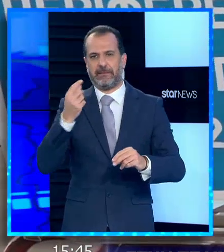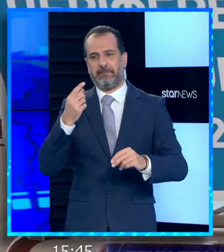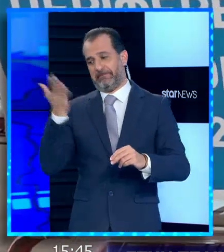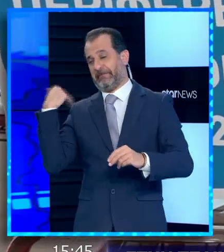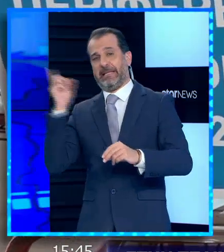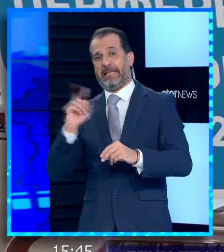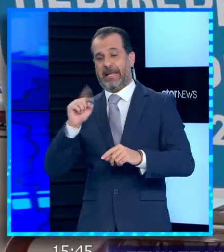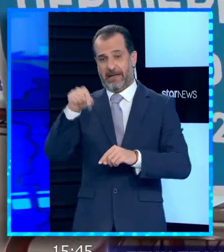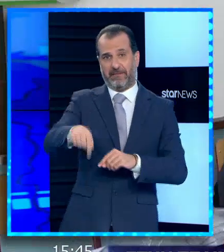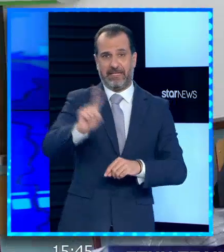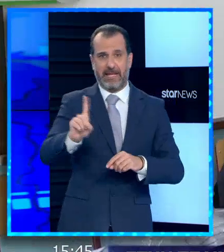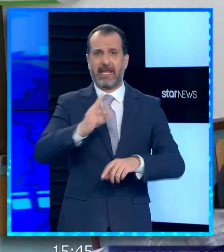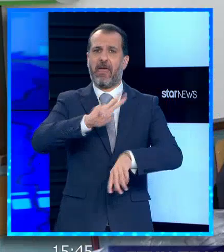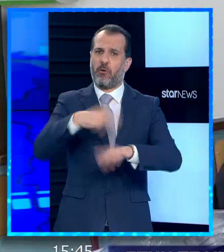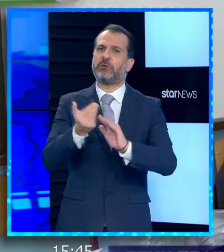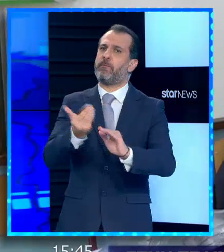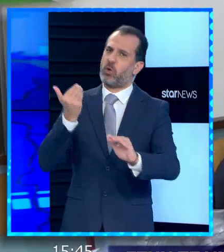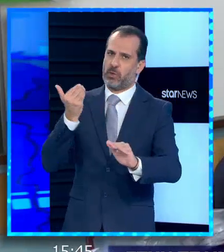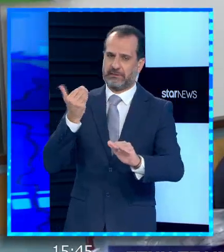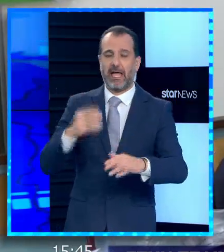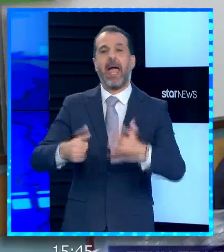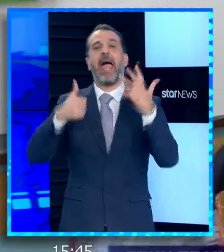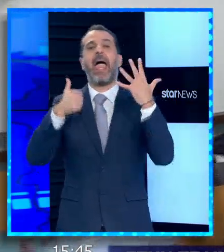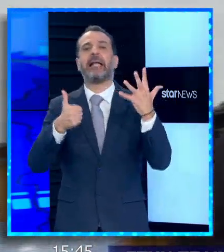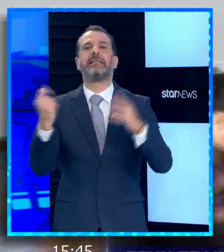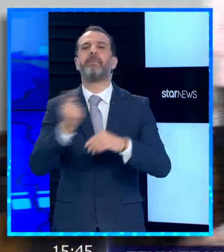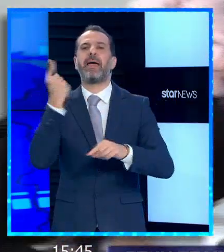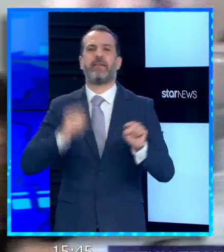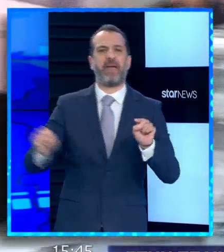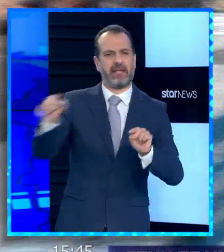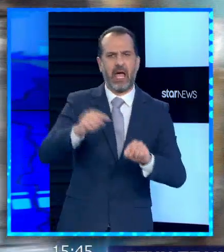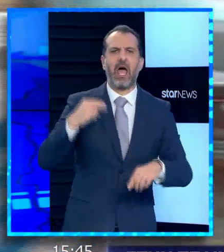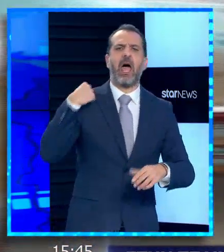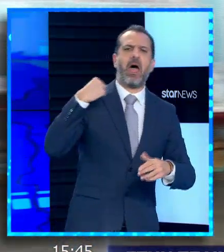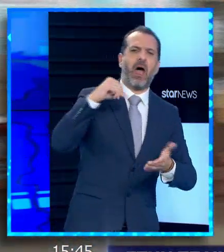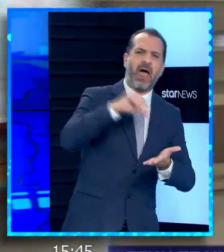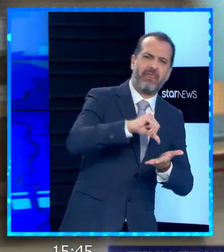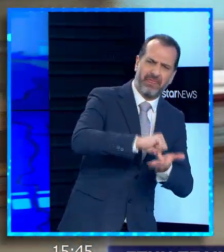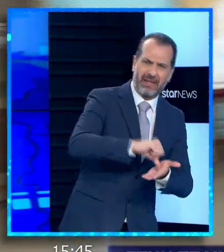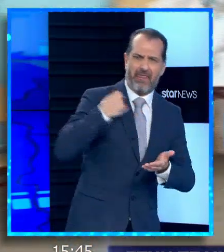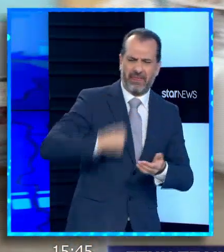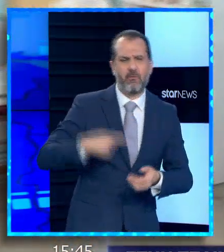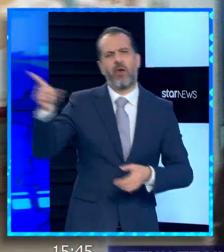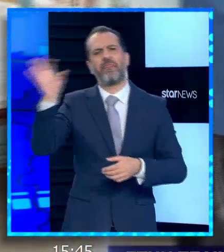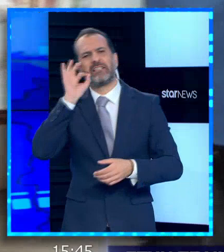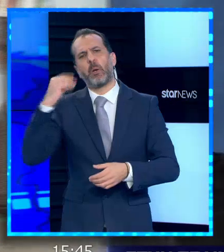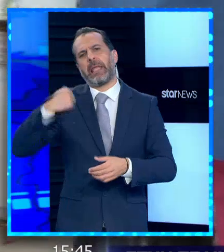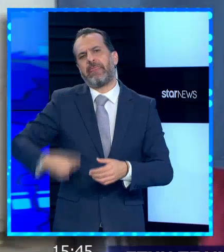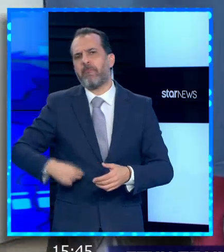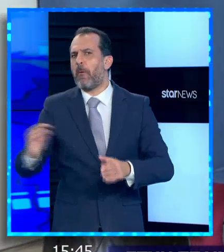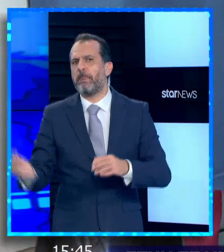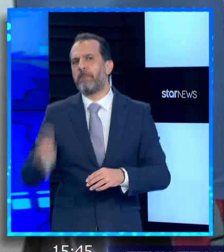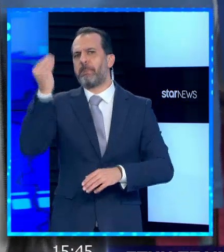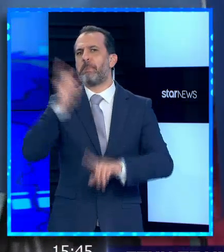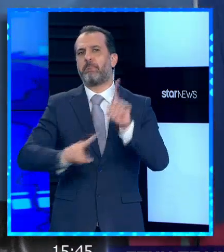θα γνωρίζουμε ποιοι εκλέγονται στις 6 περιφέρειες αλλά και στους μεγάλους δήμους όπως η Αθήνα και η Θεσσαλονίκη. Από εκεί και πέρα θα πρέπει να γνωρίζουμε ότι οι